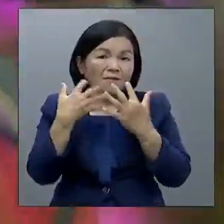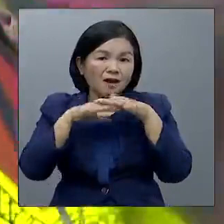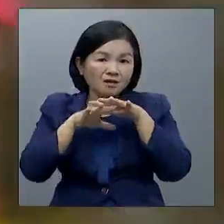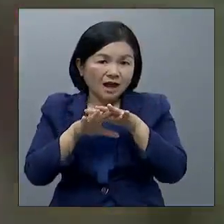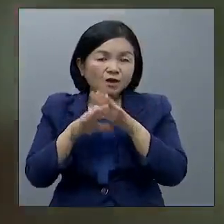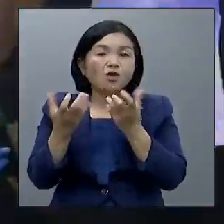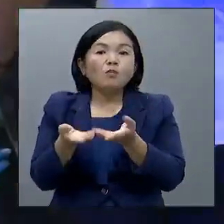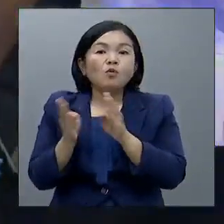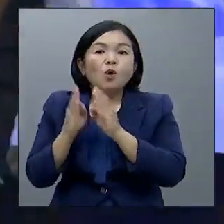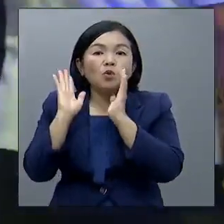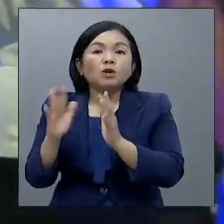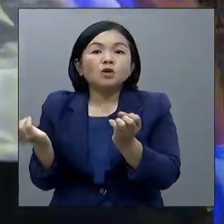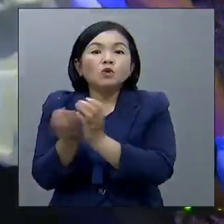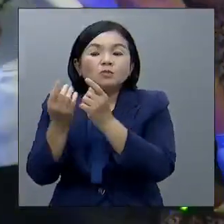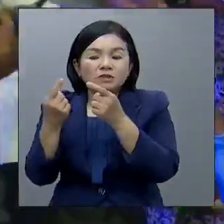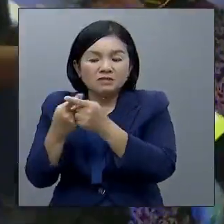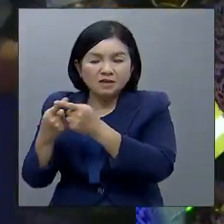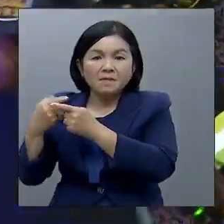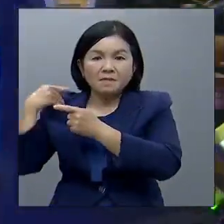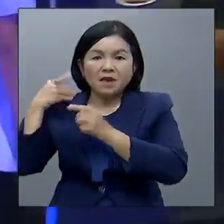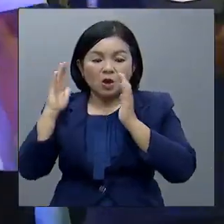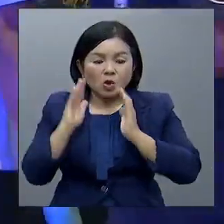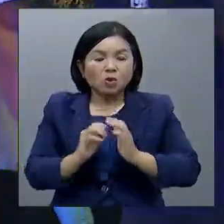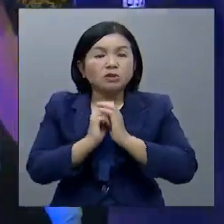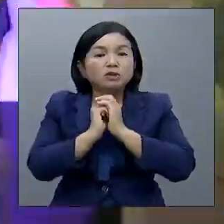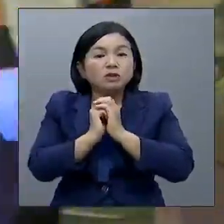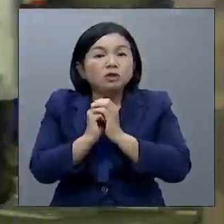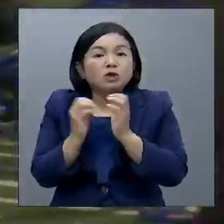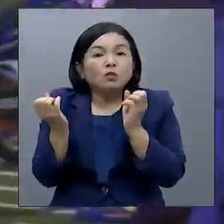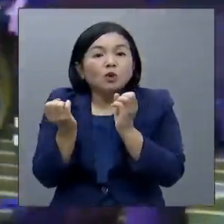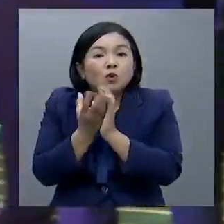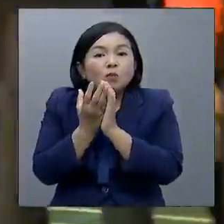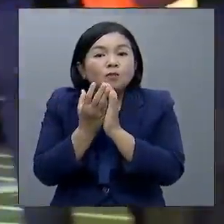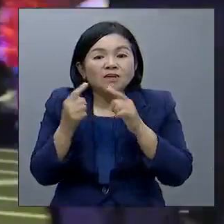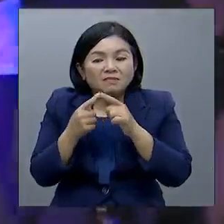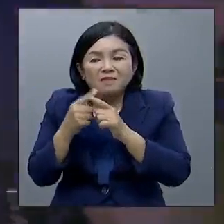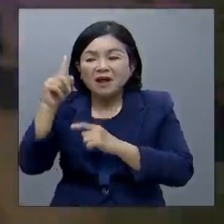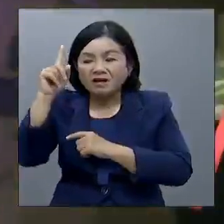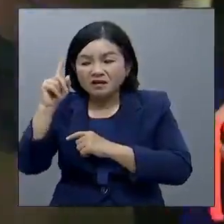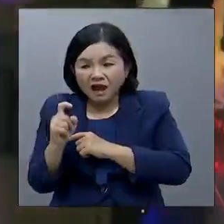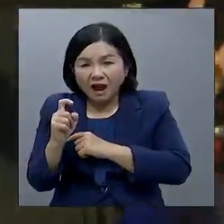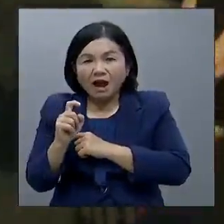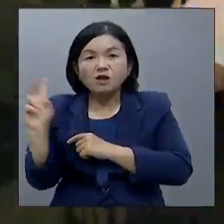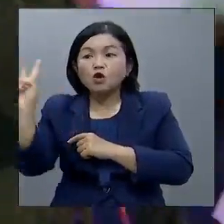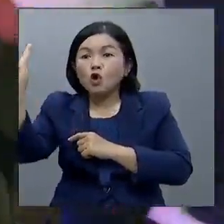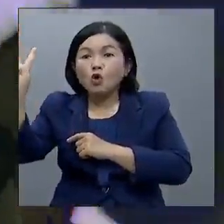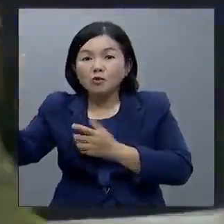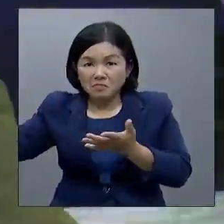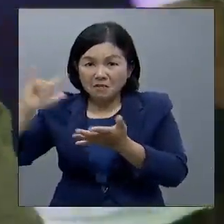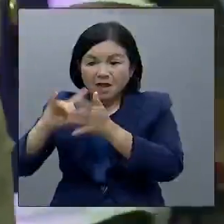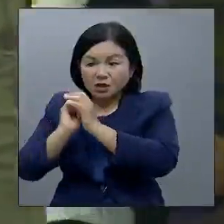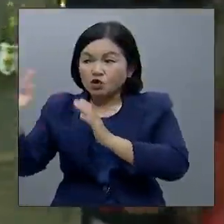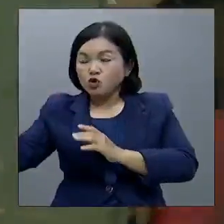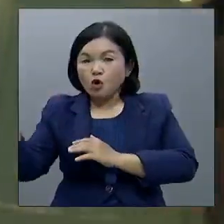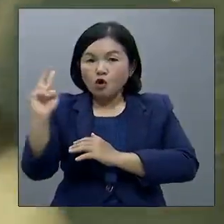แล้วเช่นกันค่ะสำหรับนักท่องเที่ยวชาวจีนที่ได้รับบาดเจ็บและเสียชีวิตทั้งคู่เดินทางมาด้วยกันนะคะโดยเดินท